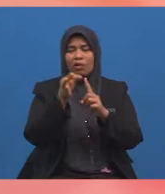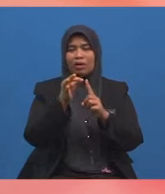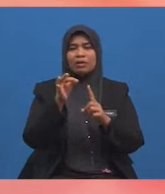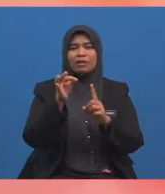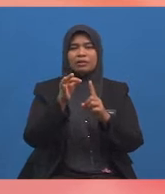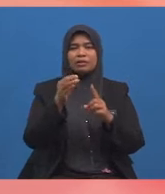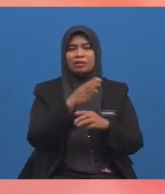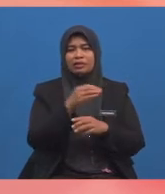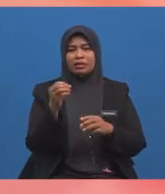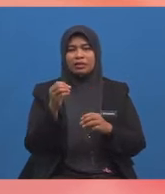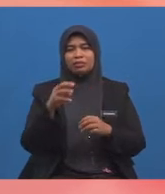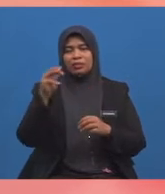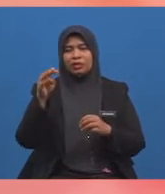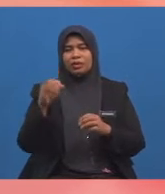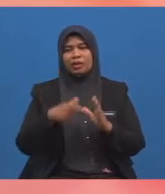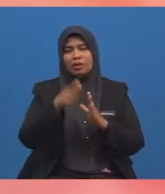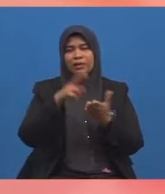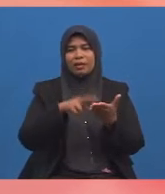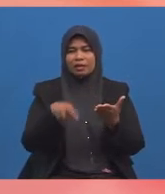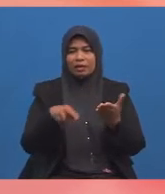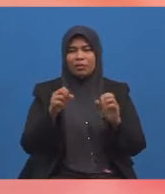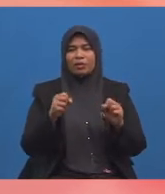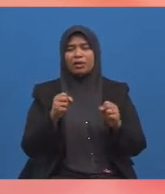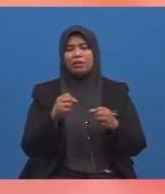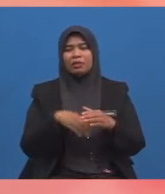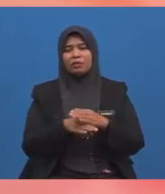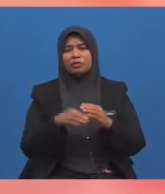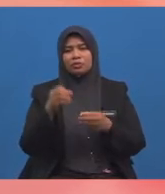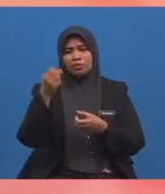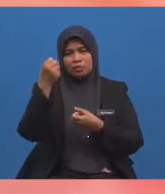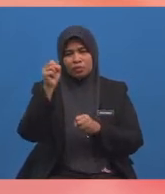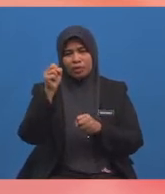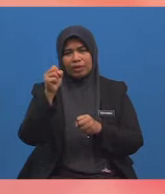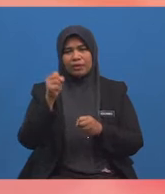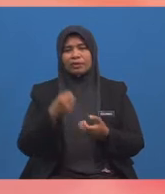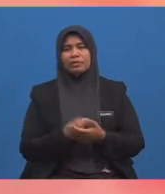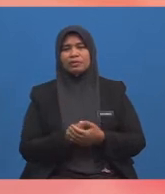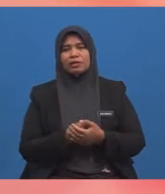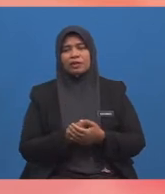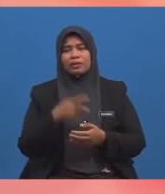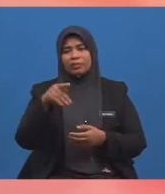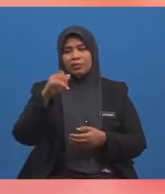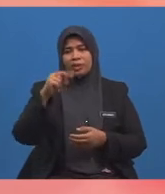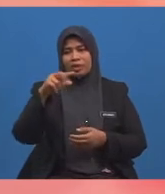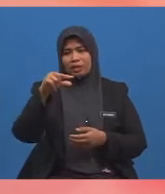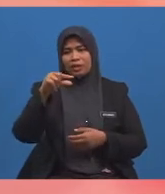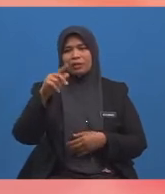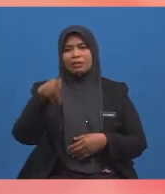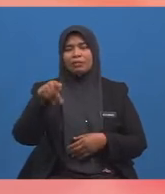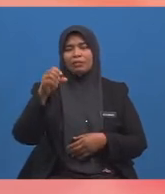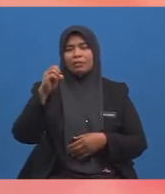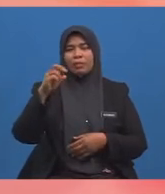bola keranjang dan murid yang lebih rendah boleh menceburi diri dalam sukan